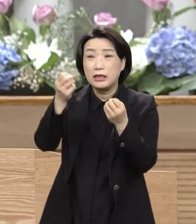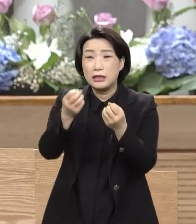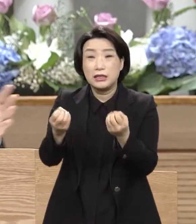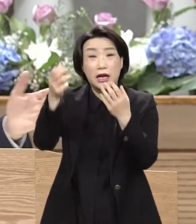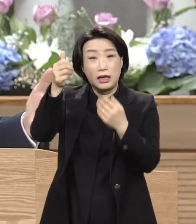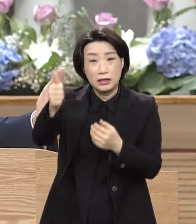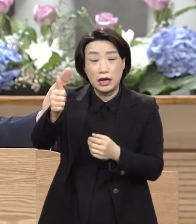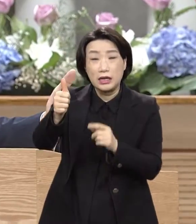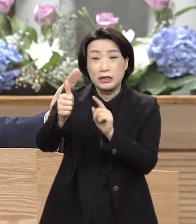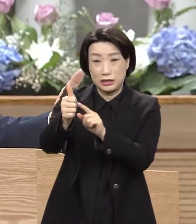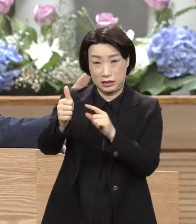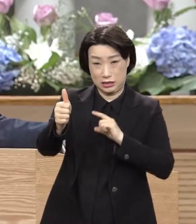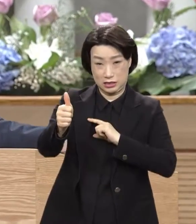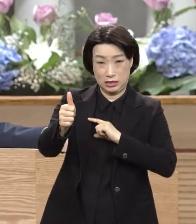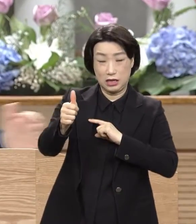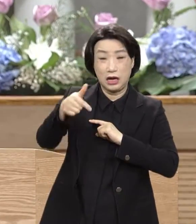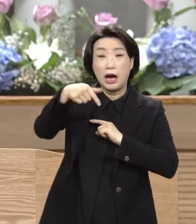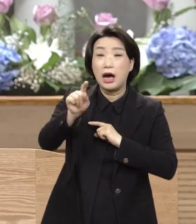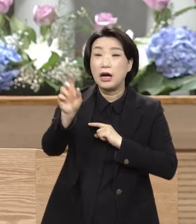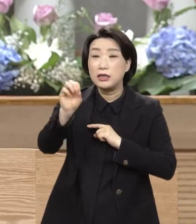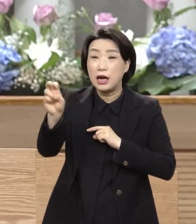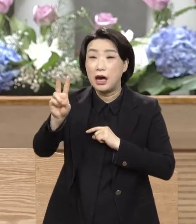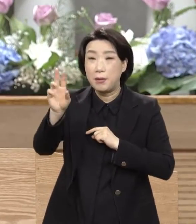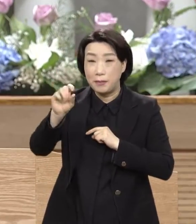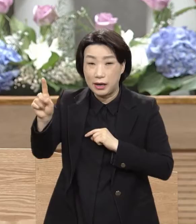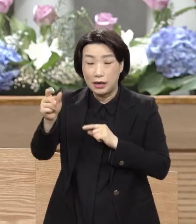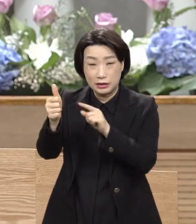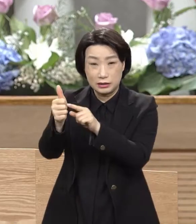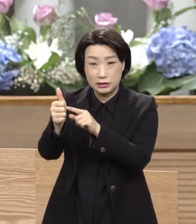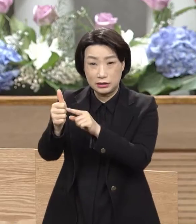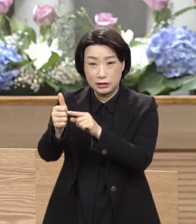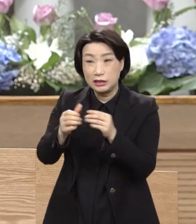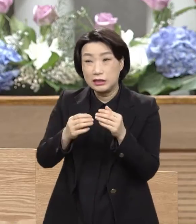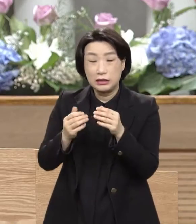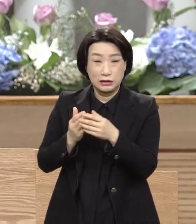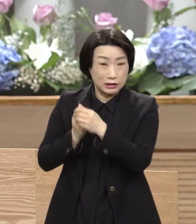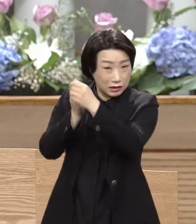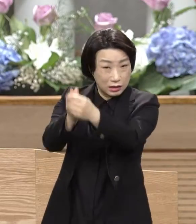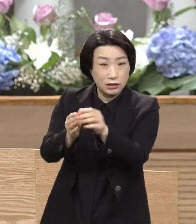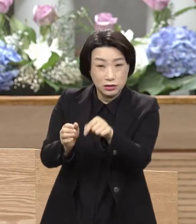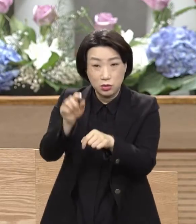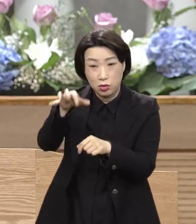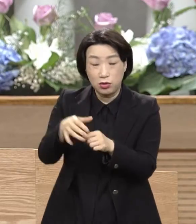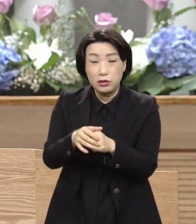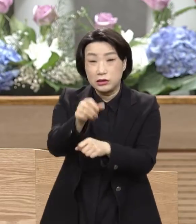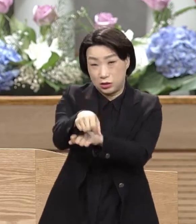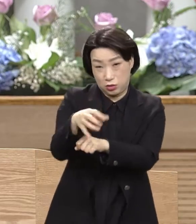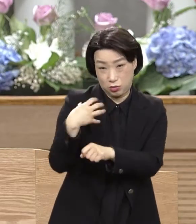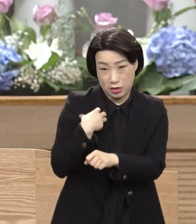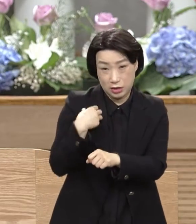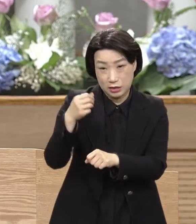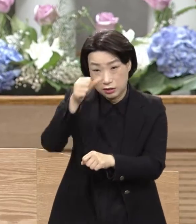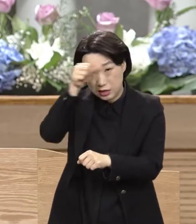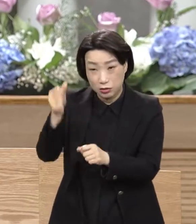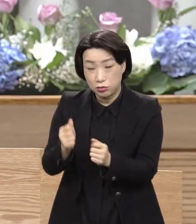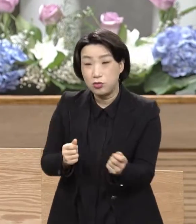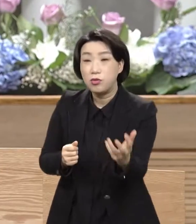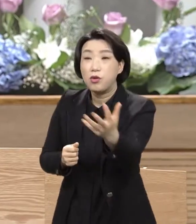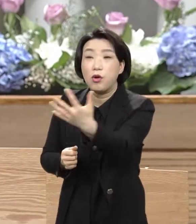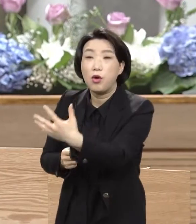대제사장 가야바에게로 가니 거기 서기관과 장로들이